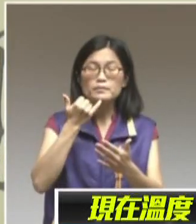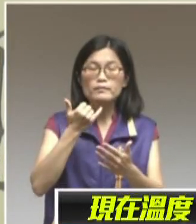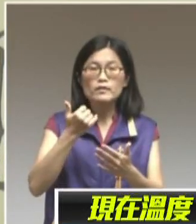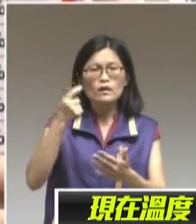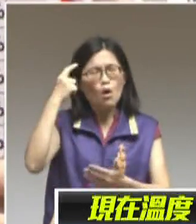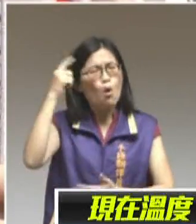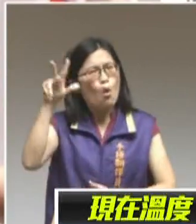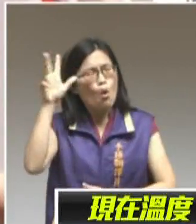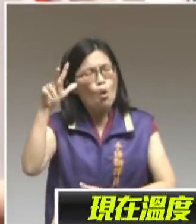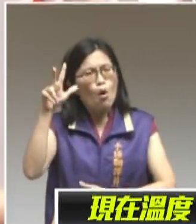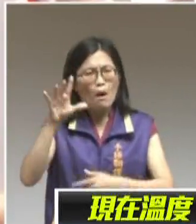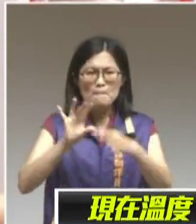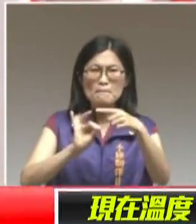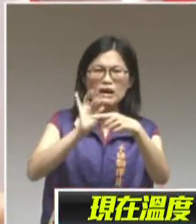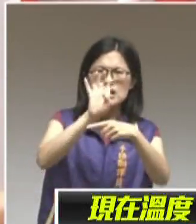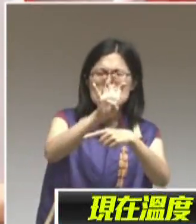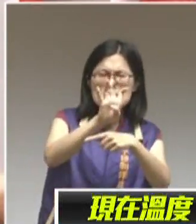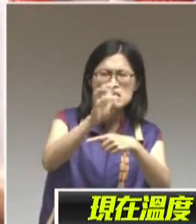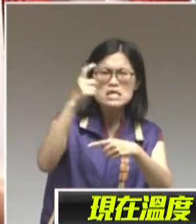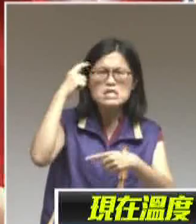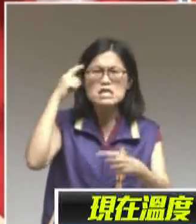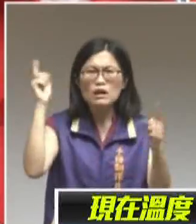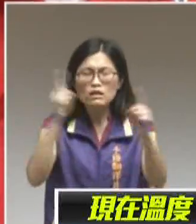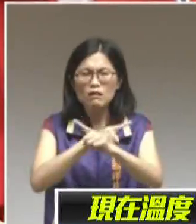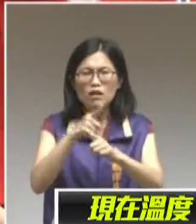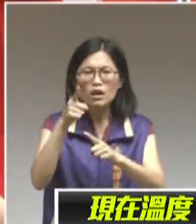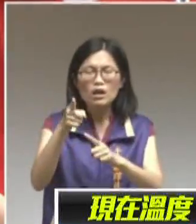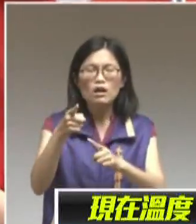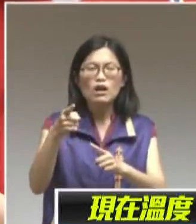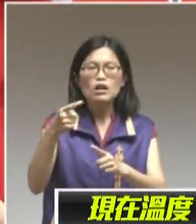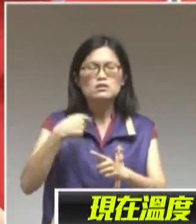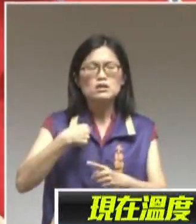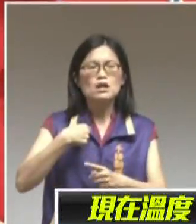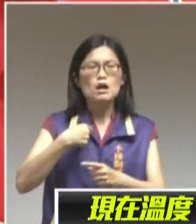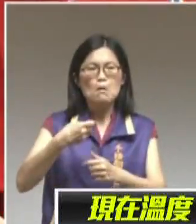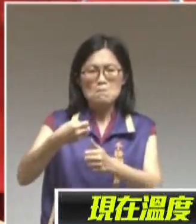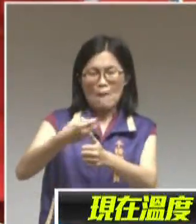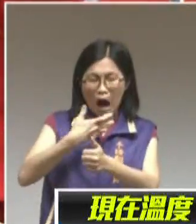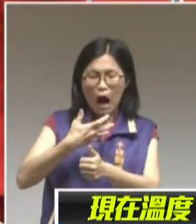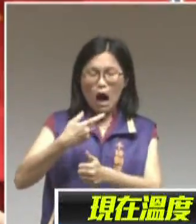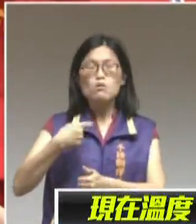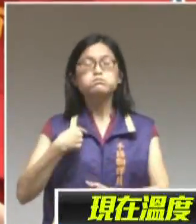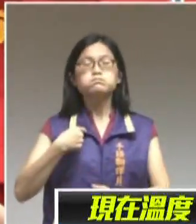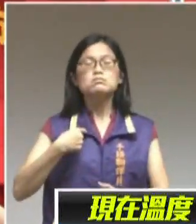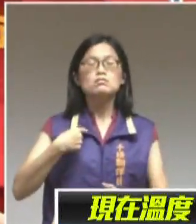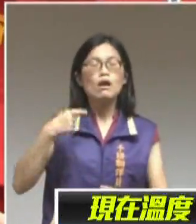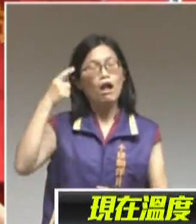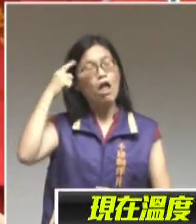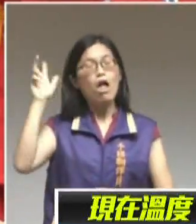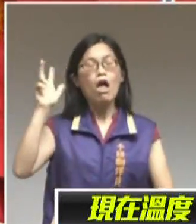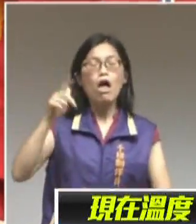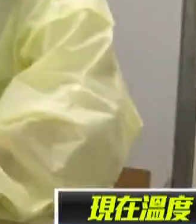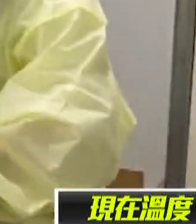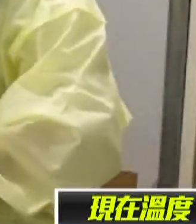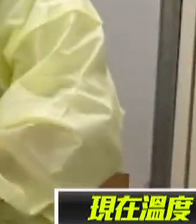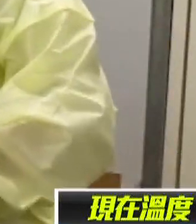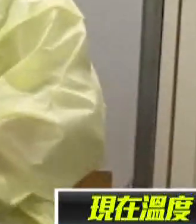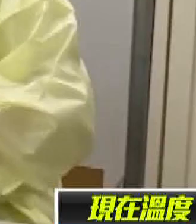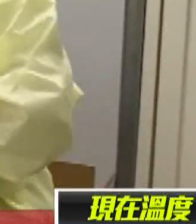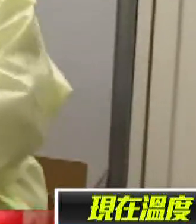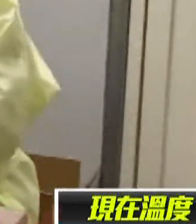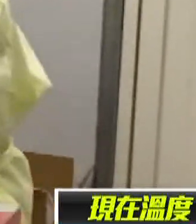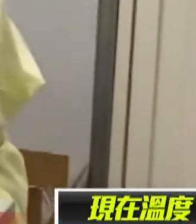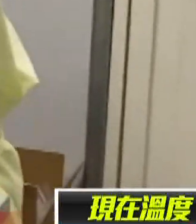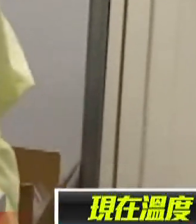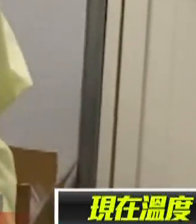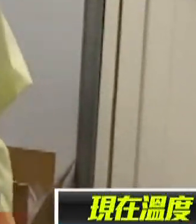状的有4成，这个代表说你染疫，你四处拍拍照，一天你就有传染力。 为了防堵疫情，尽管过